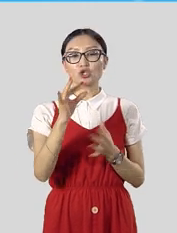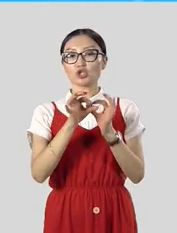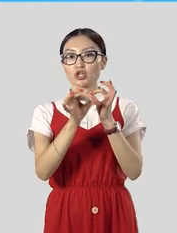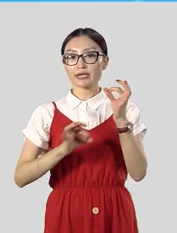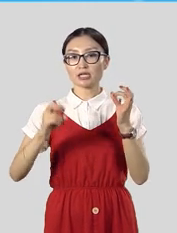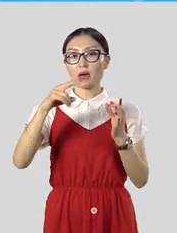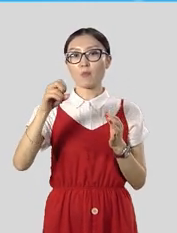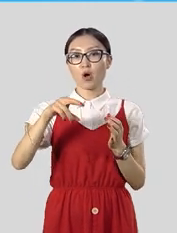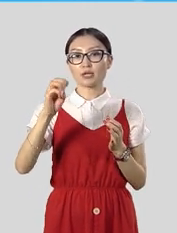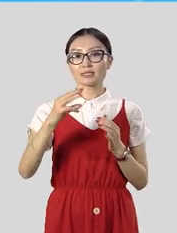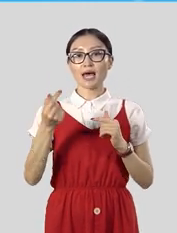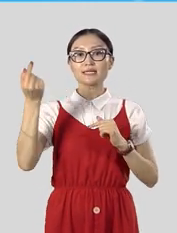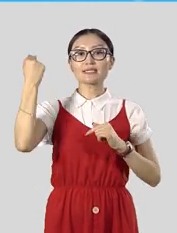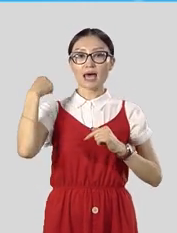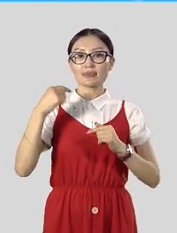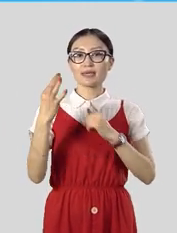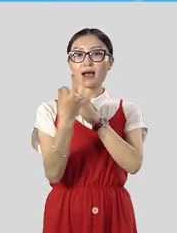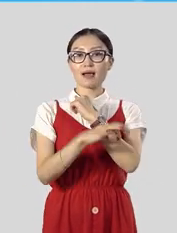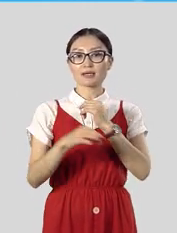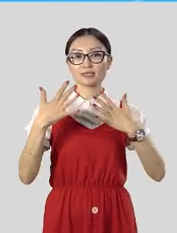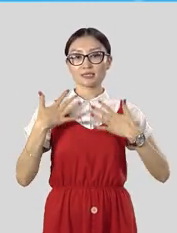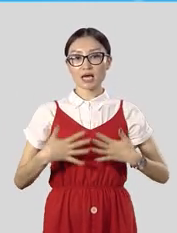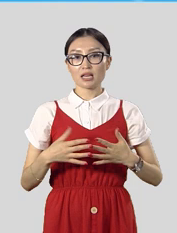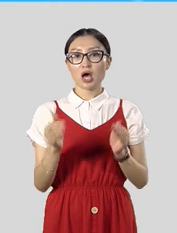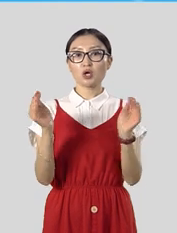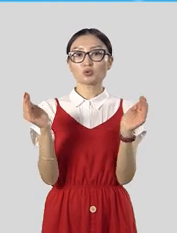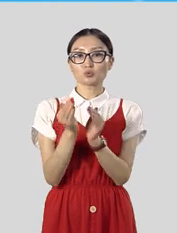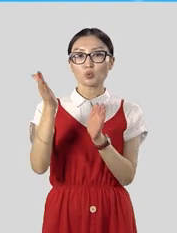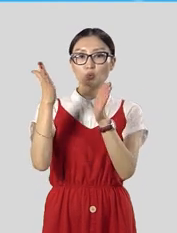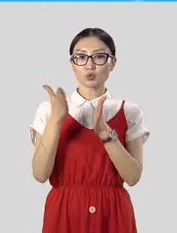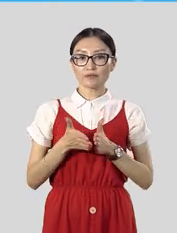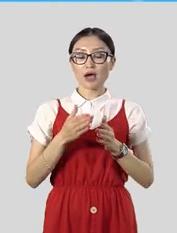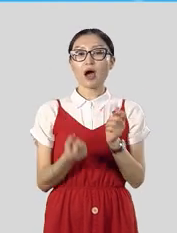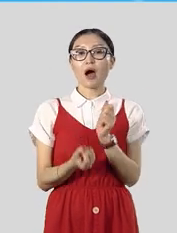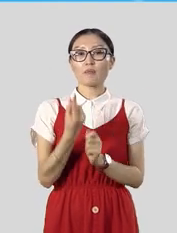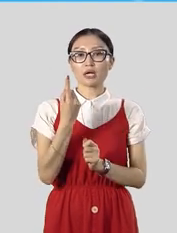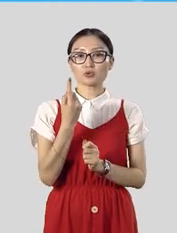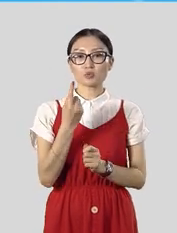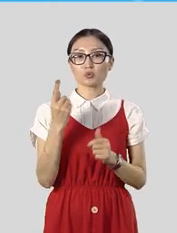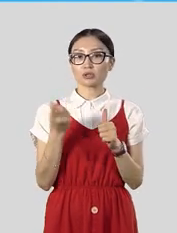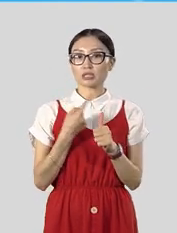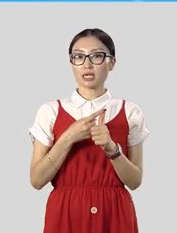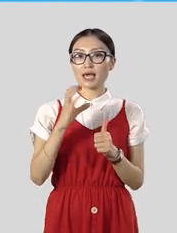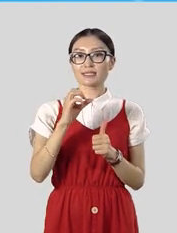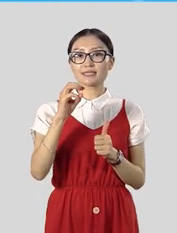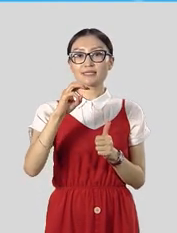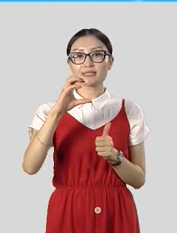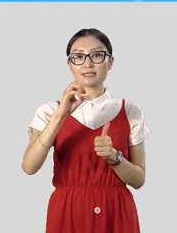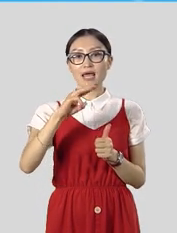полость. Задний конец тела суживается и образует так называемый